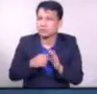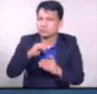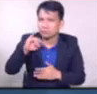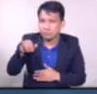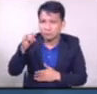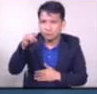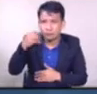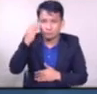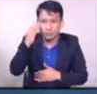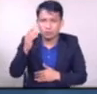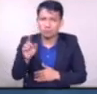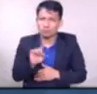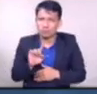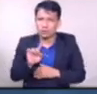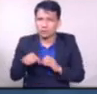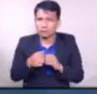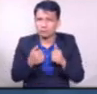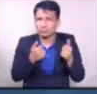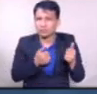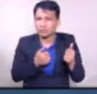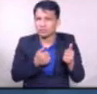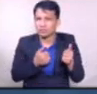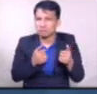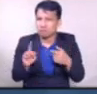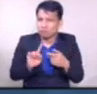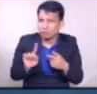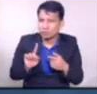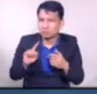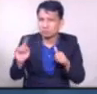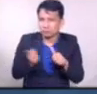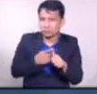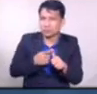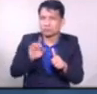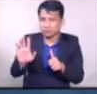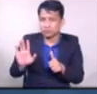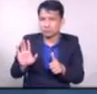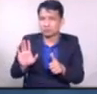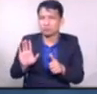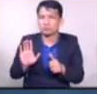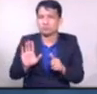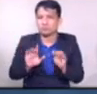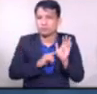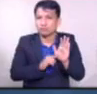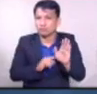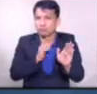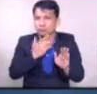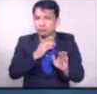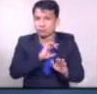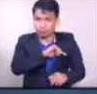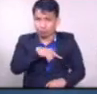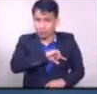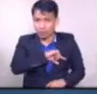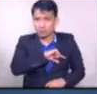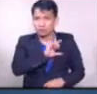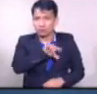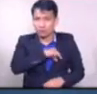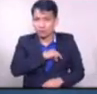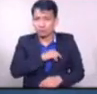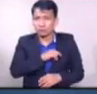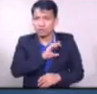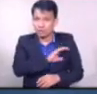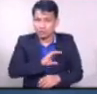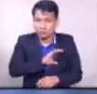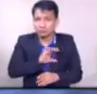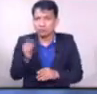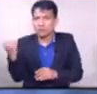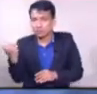ay ano ba ang maituturing mong pangunahing bentahe mo kumpara sa ibang mga kandidato? Ay, magandang